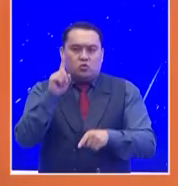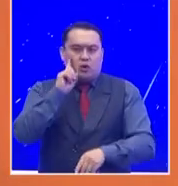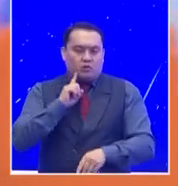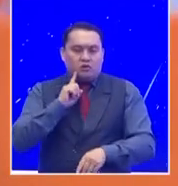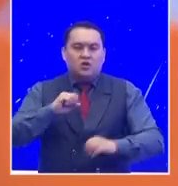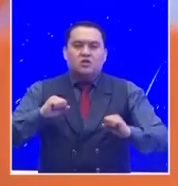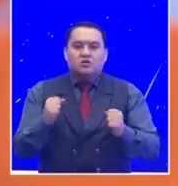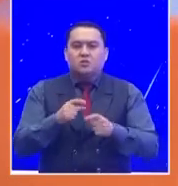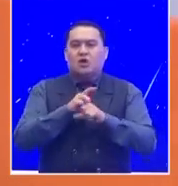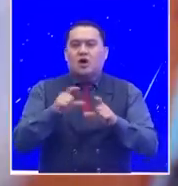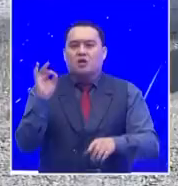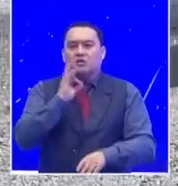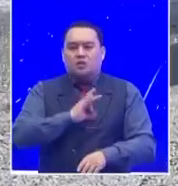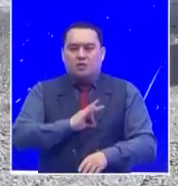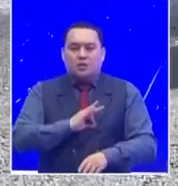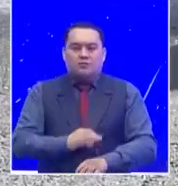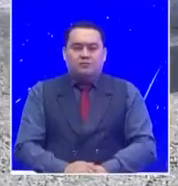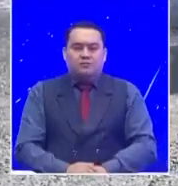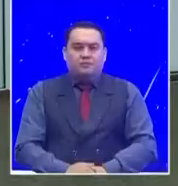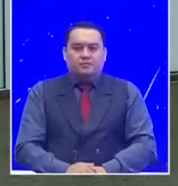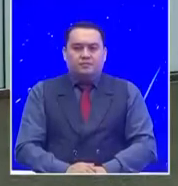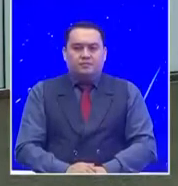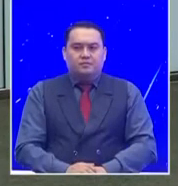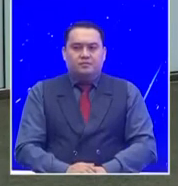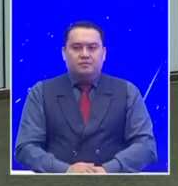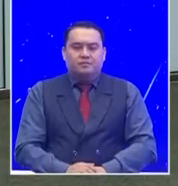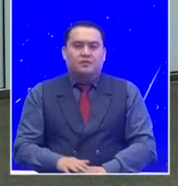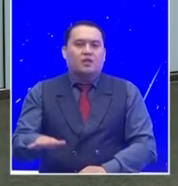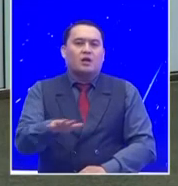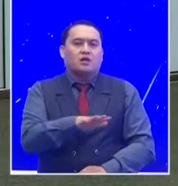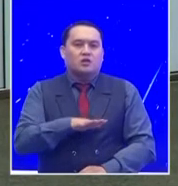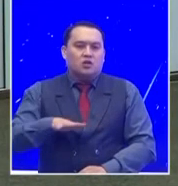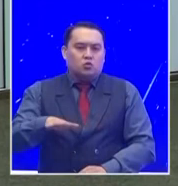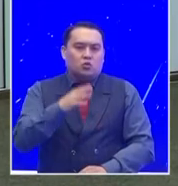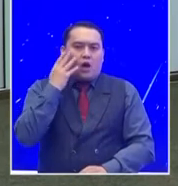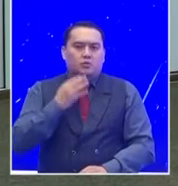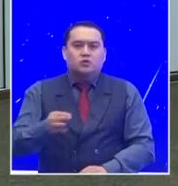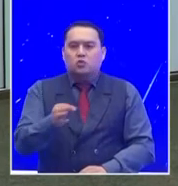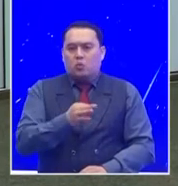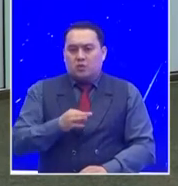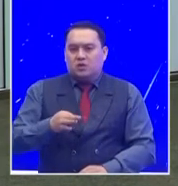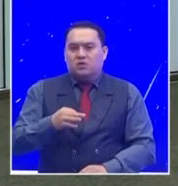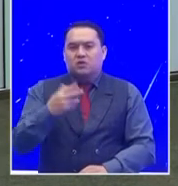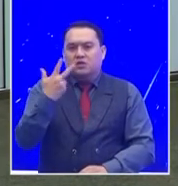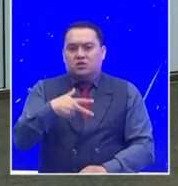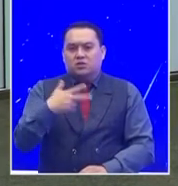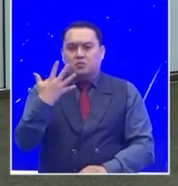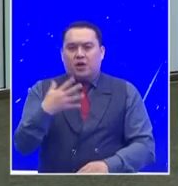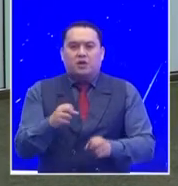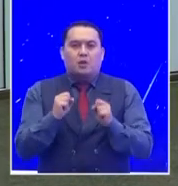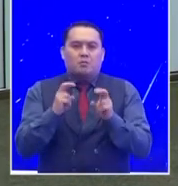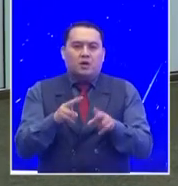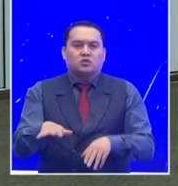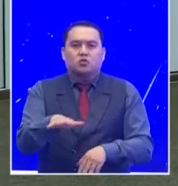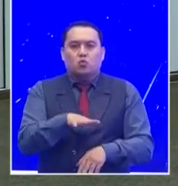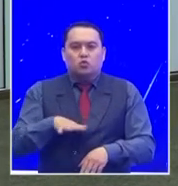время объект используется и как пункт обогрева. На территории Алматинской области имеется 35 снегозаносимых участков. Из